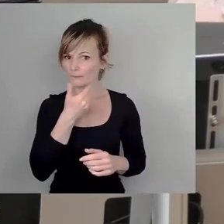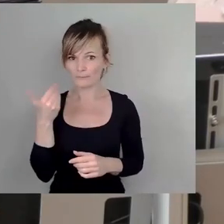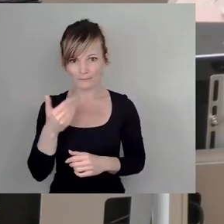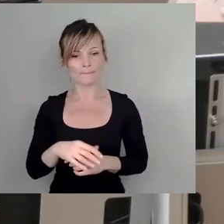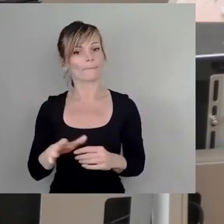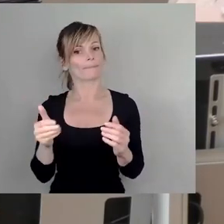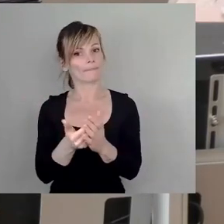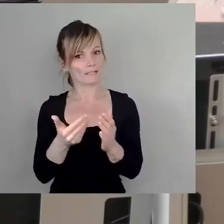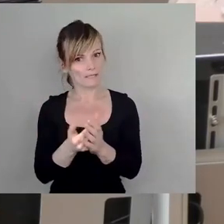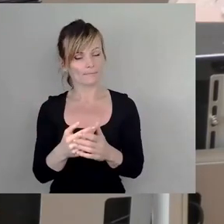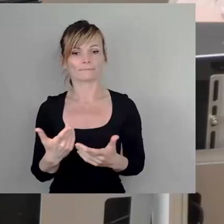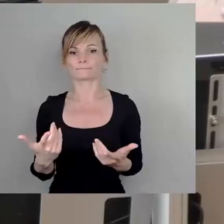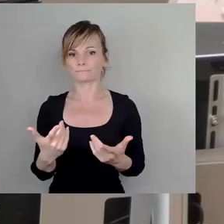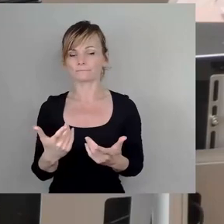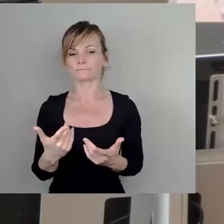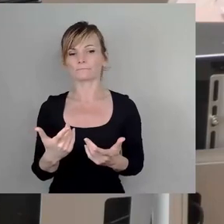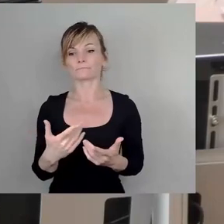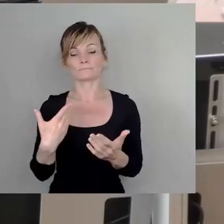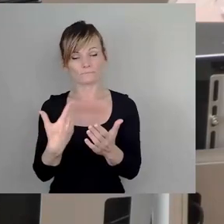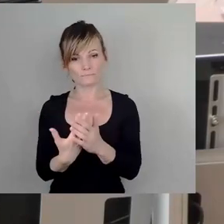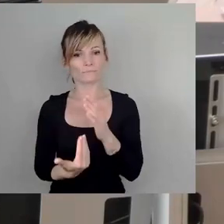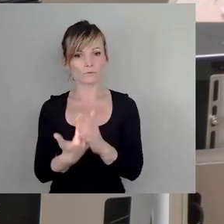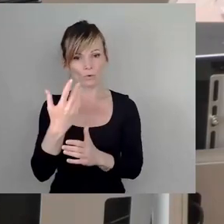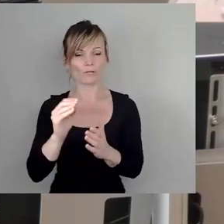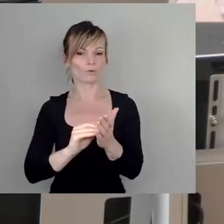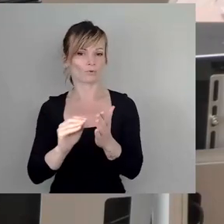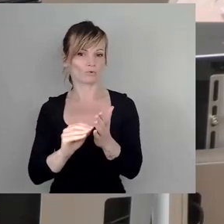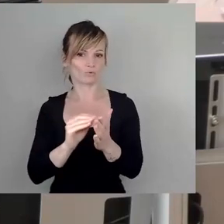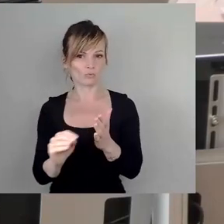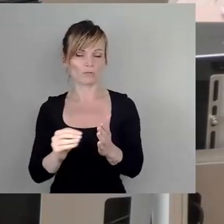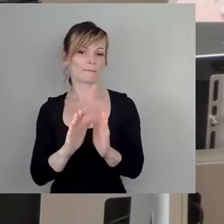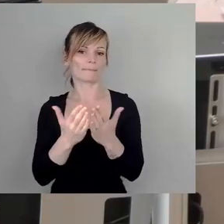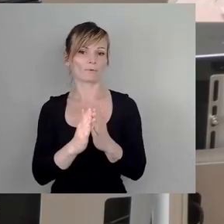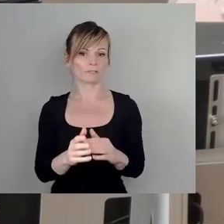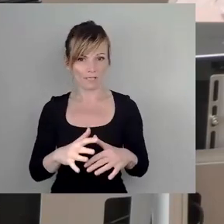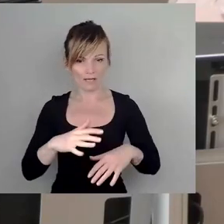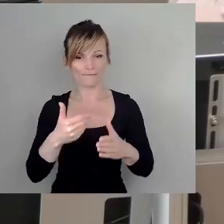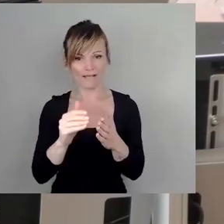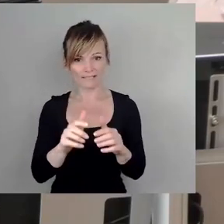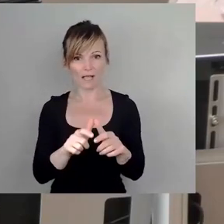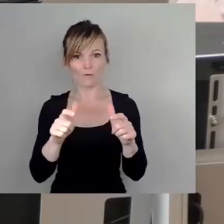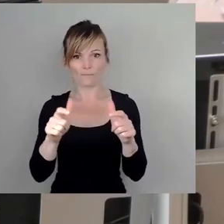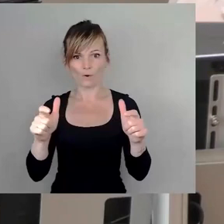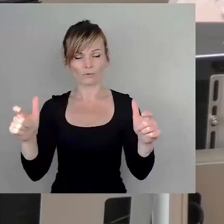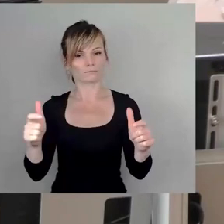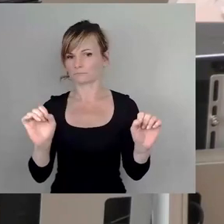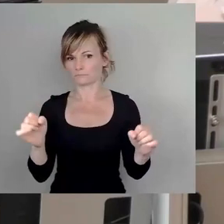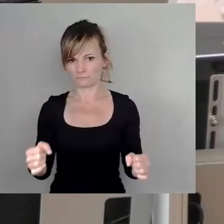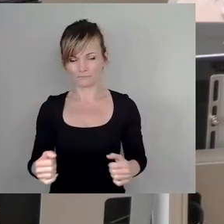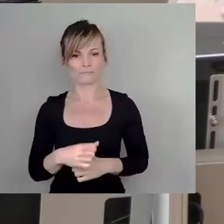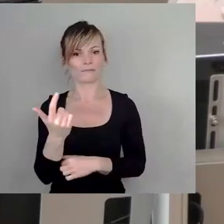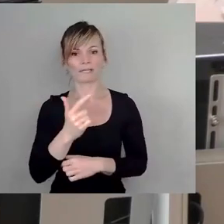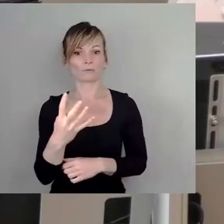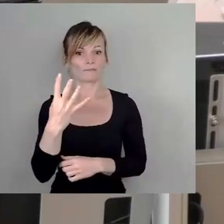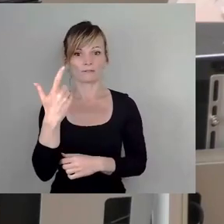keine quantitative Aufstockung mit neuen Schulbibliotheken erfolgen. Da auch 2024 kein zusätzliches Personal geplant